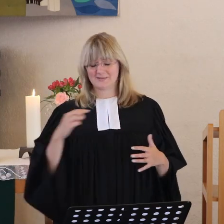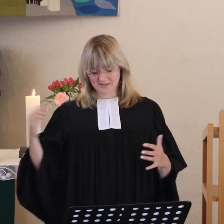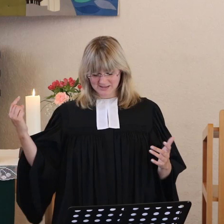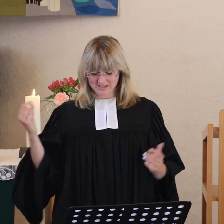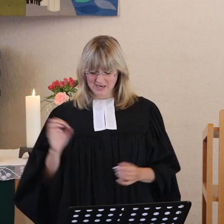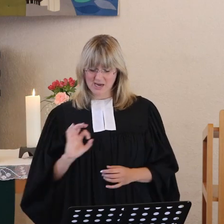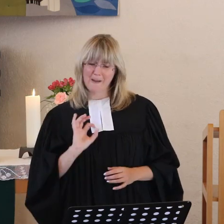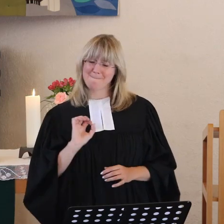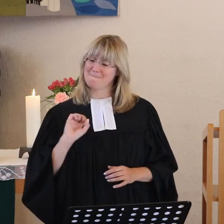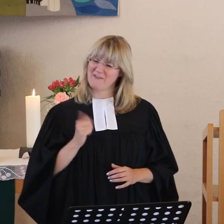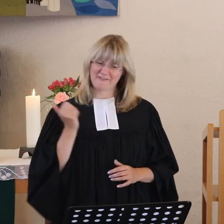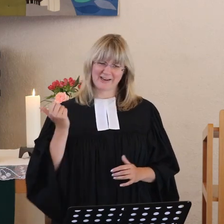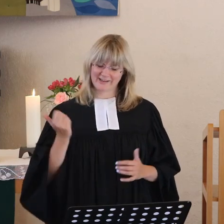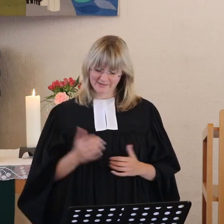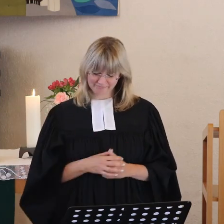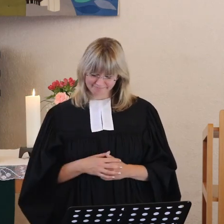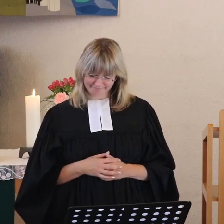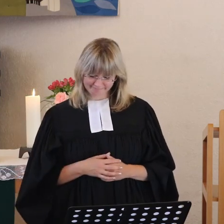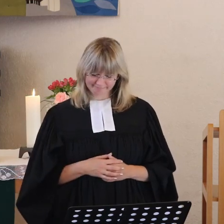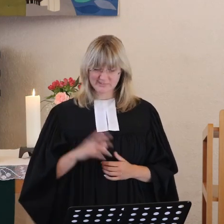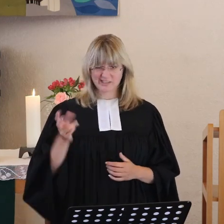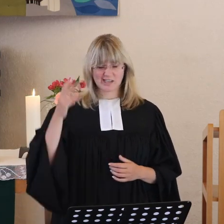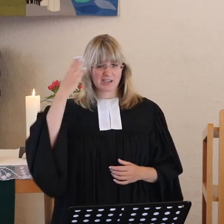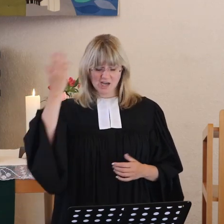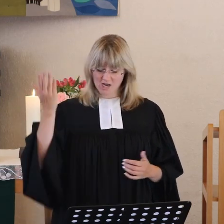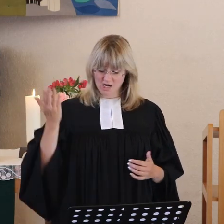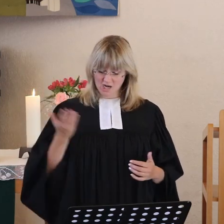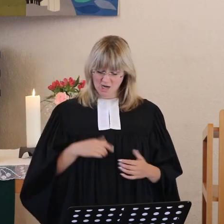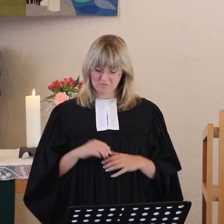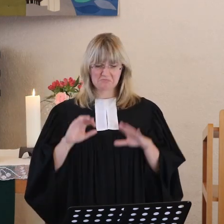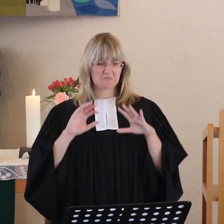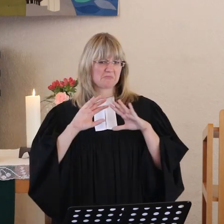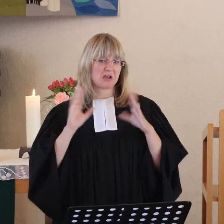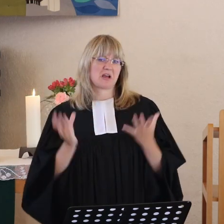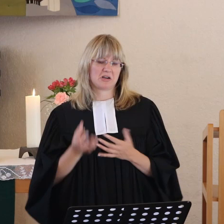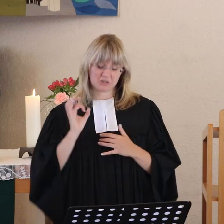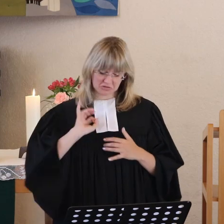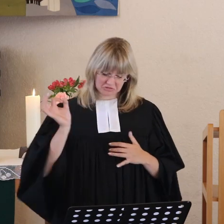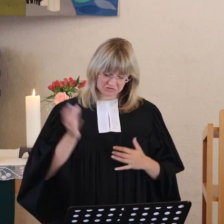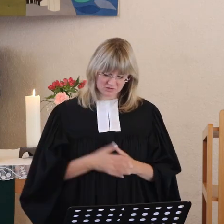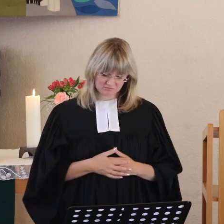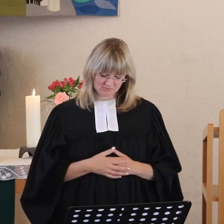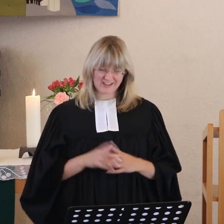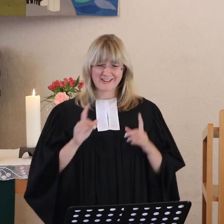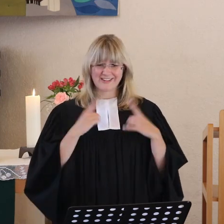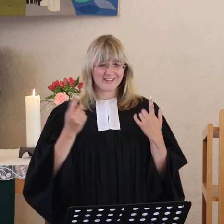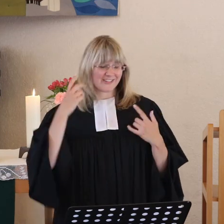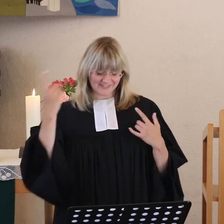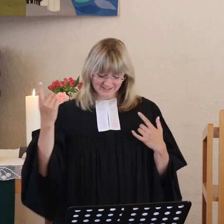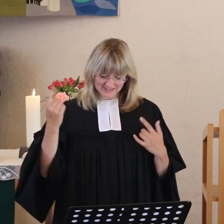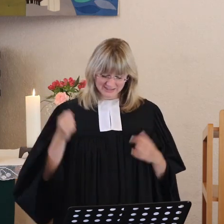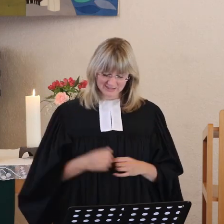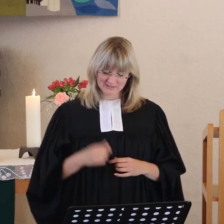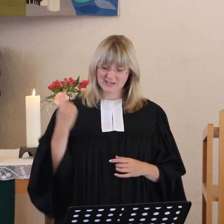Brille auf diese Zeit zurückgeschaut. Wir wissen heute ziemlich sicher, dass auch in der Urgemeinde